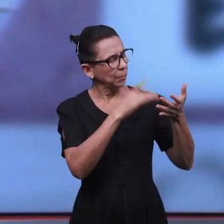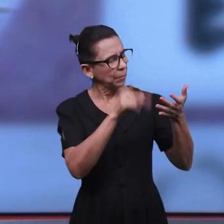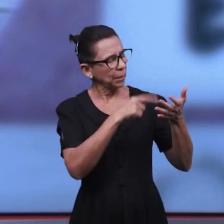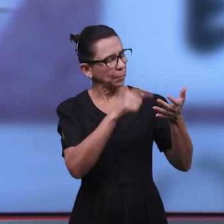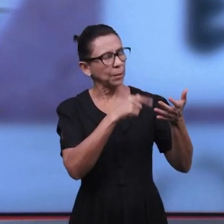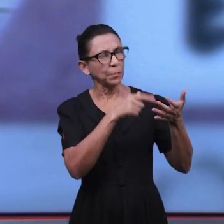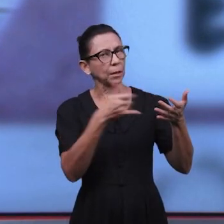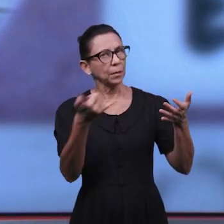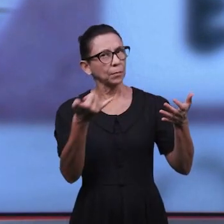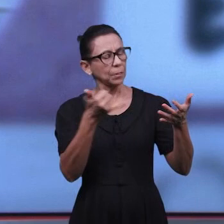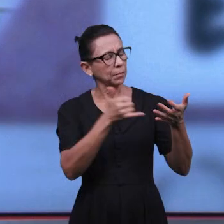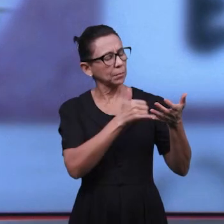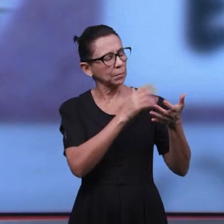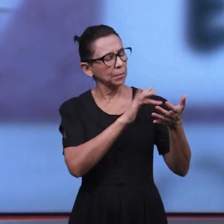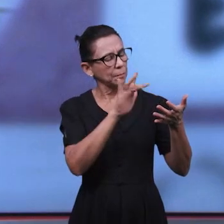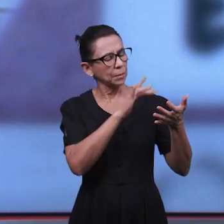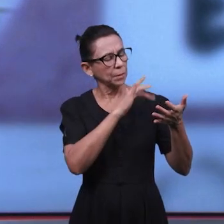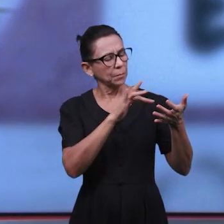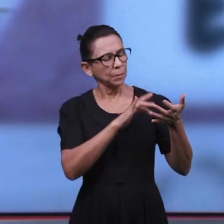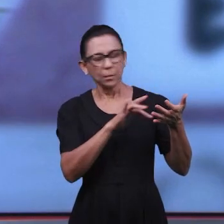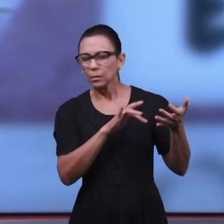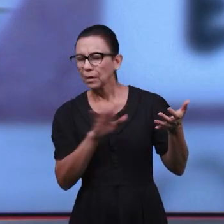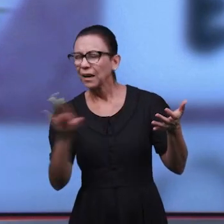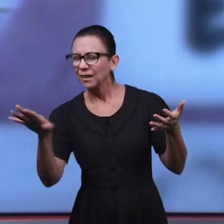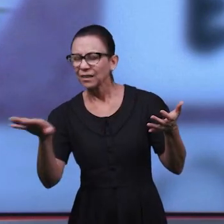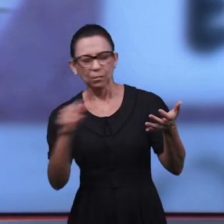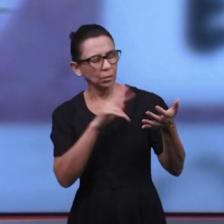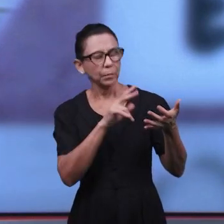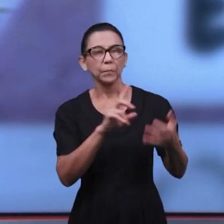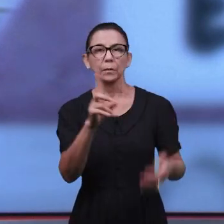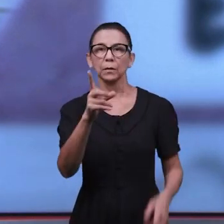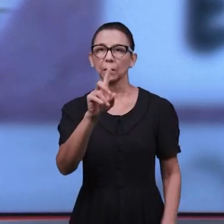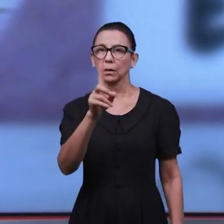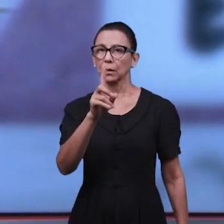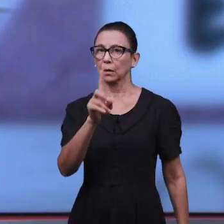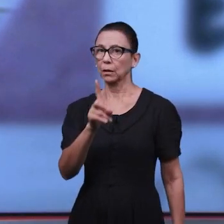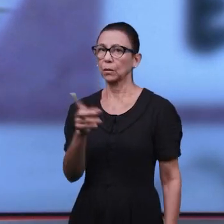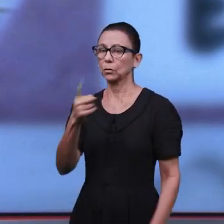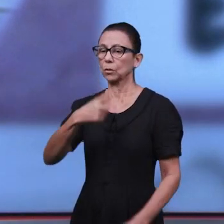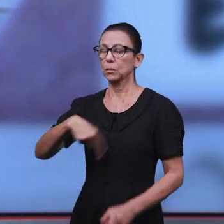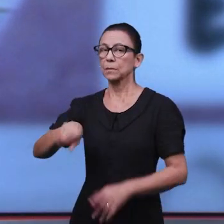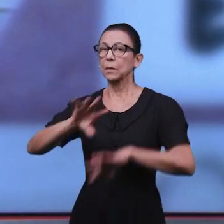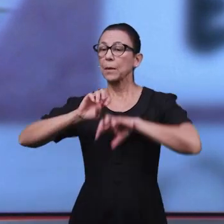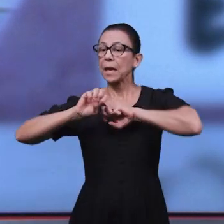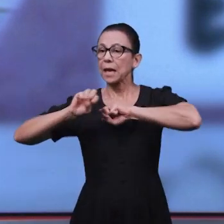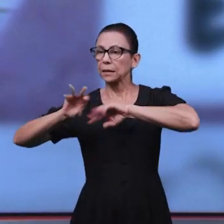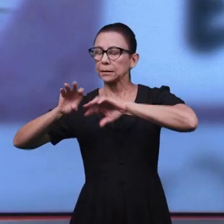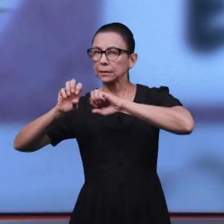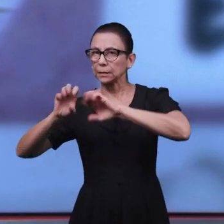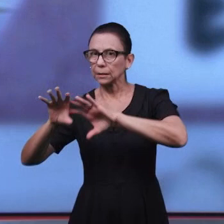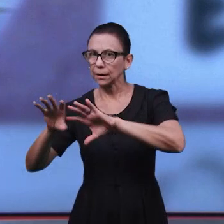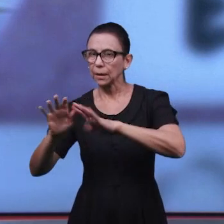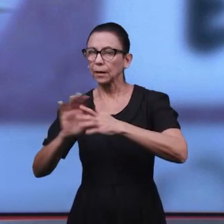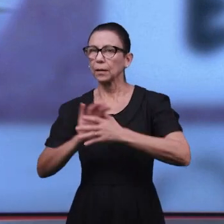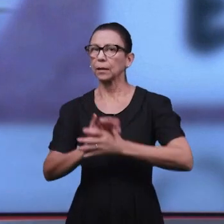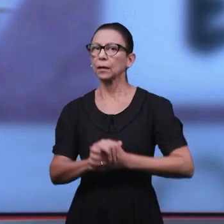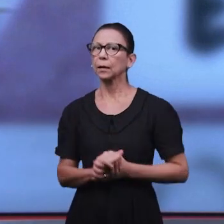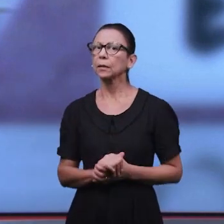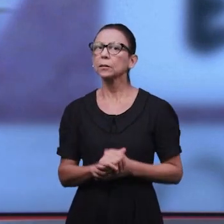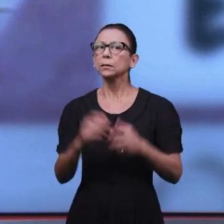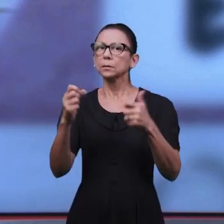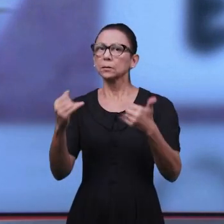œil sur l'enfant et l'autre sur le smartphone. Non, accueillir et comprendre leurs sentiments, cela